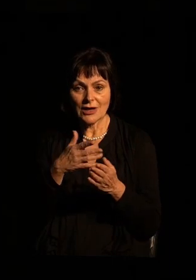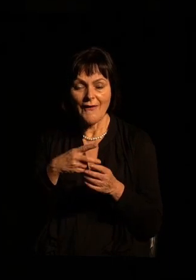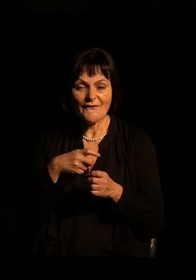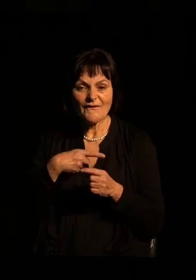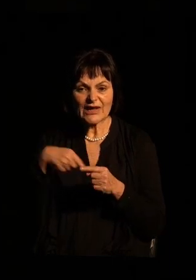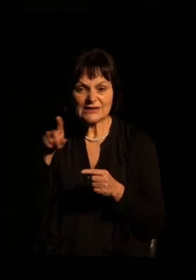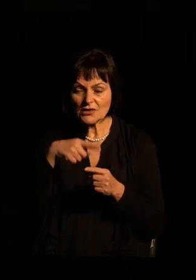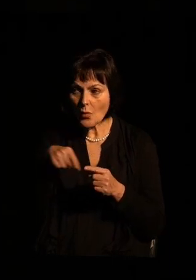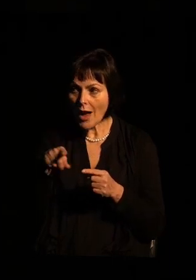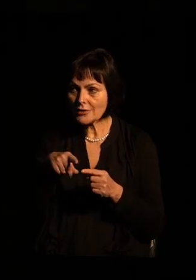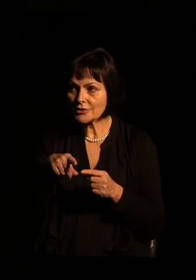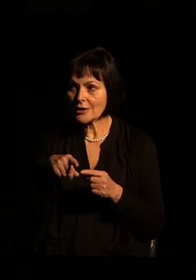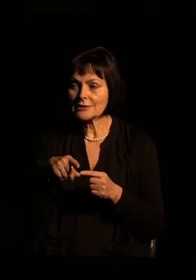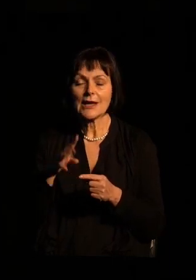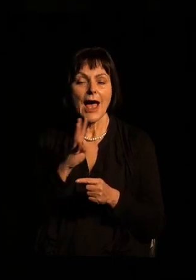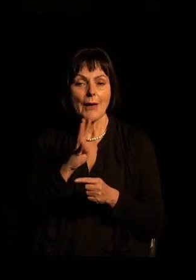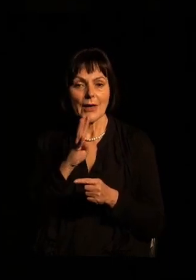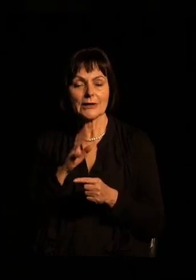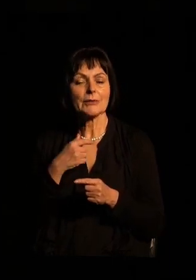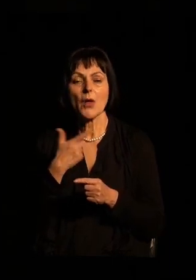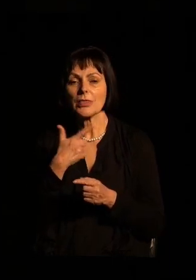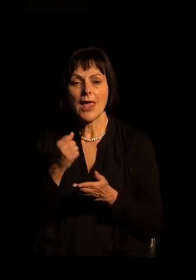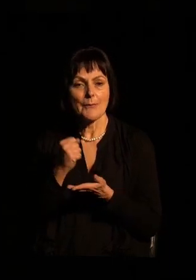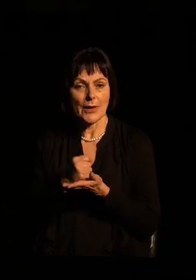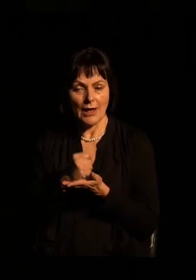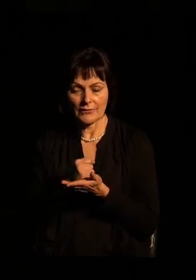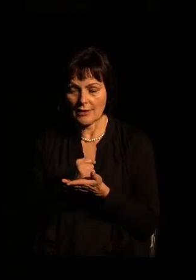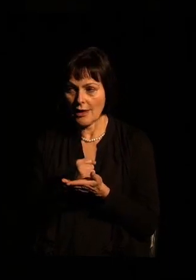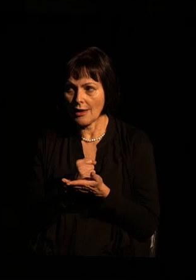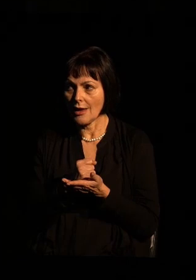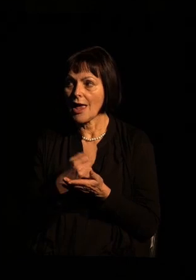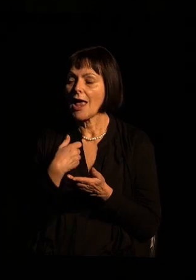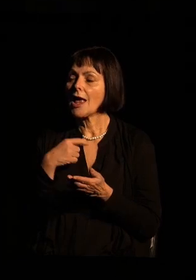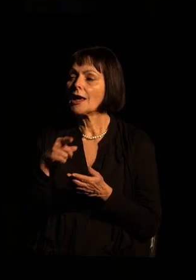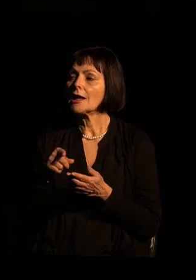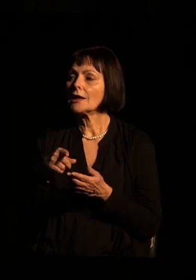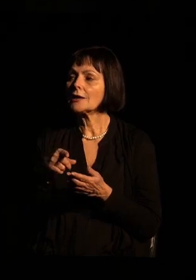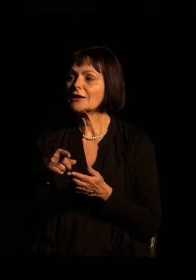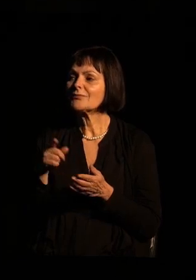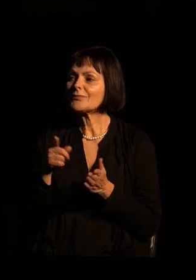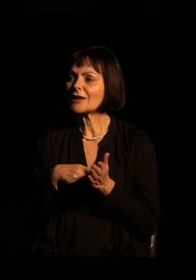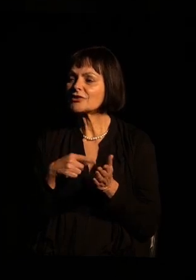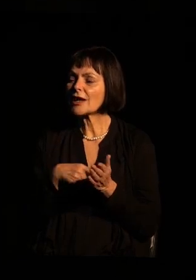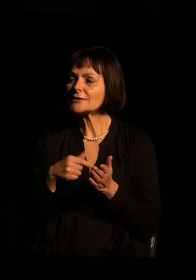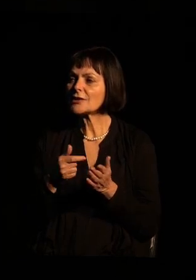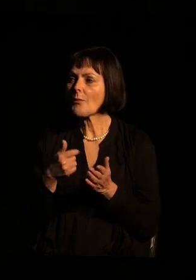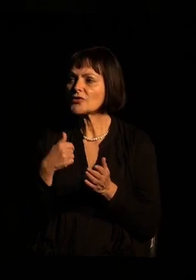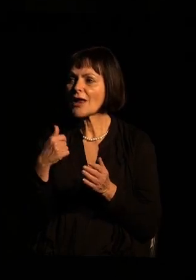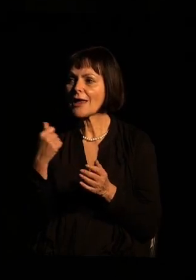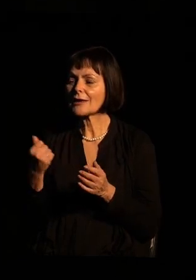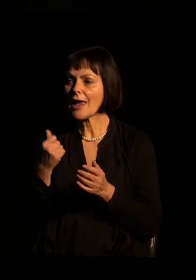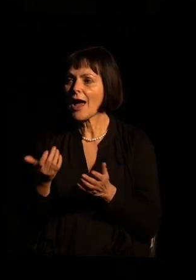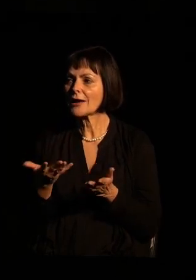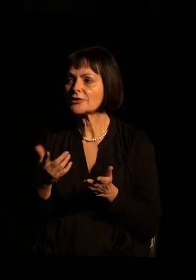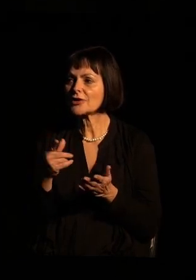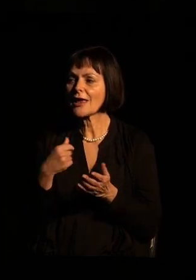i wysyłać ze Stanów, bo jest to nielegalne po prostu prowadzenie i często można jechać na zasadzie,